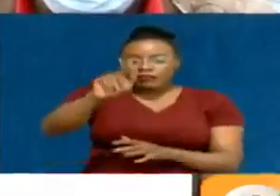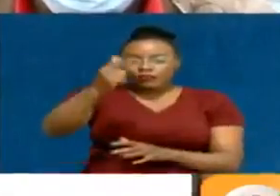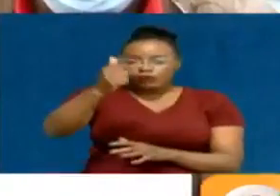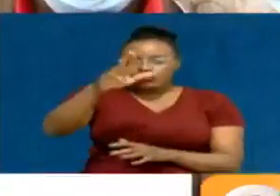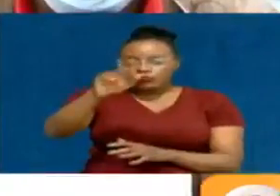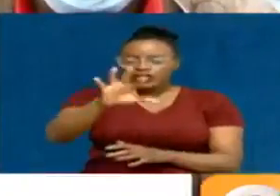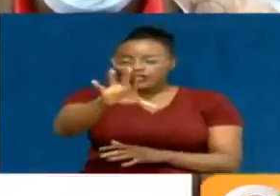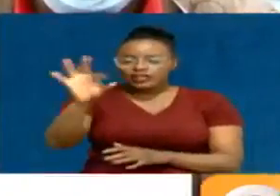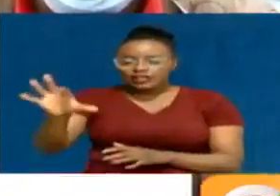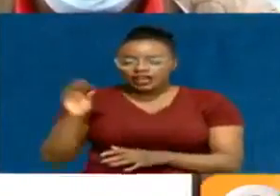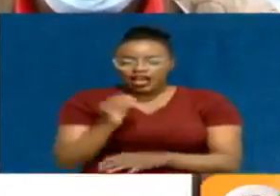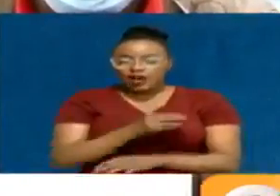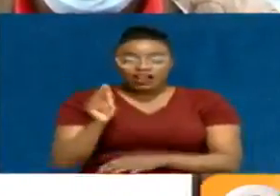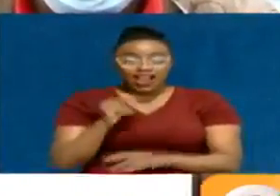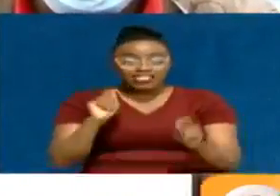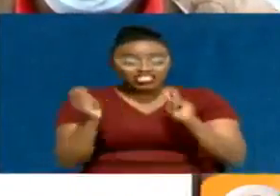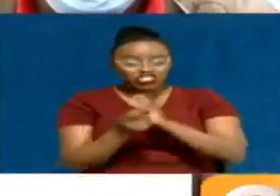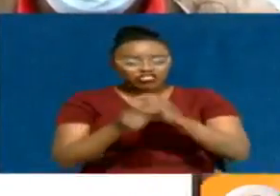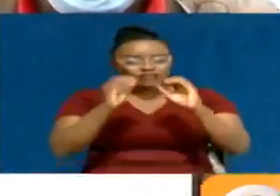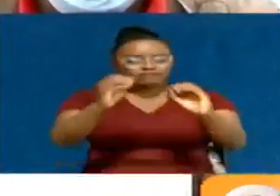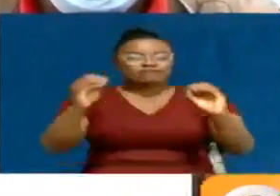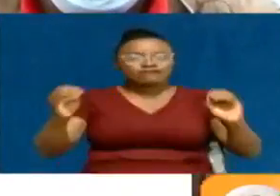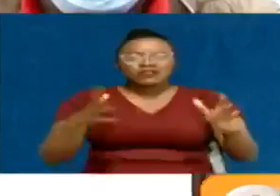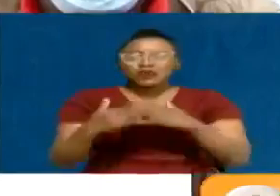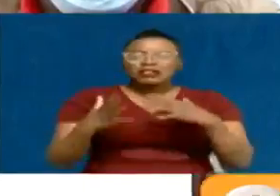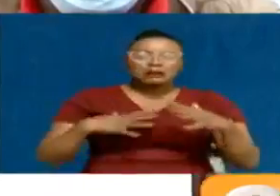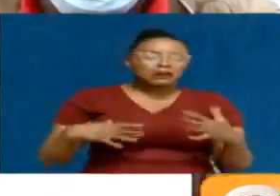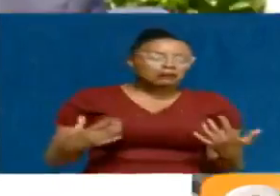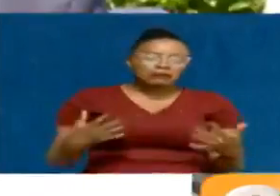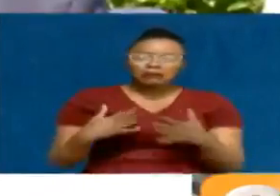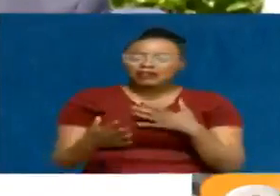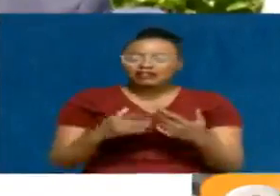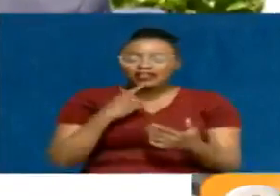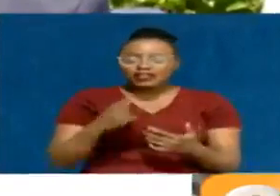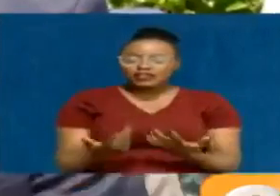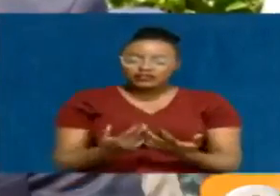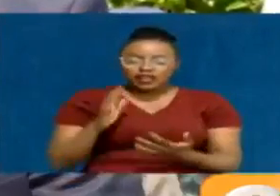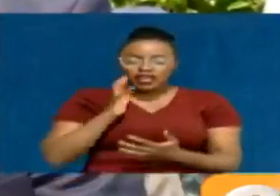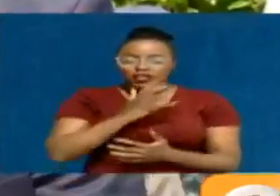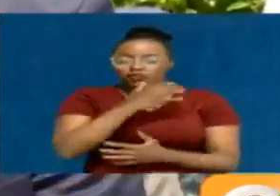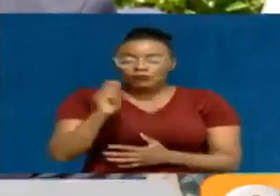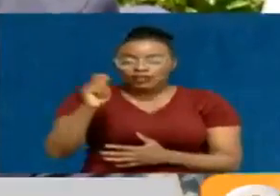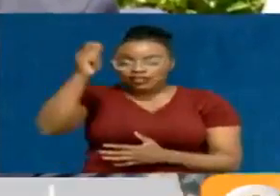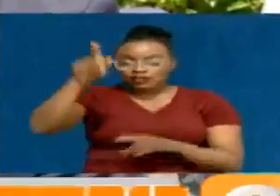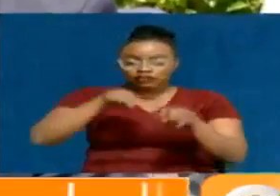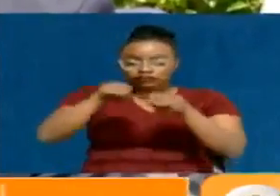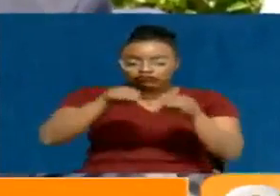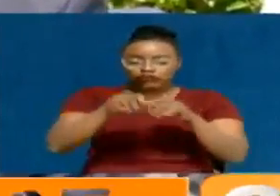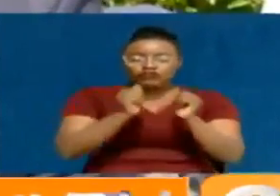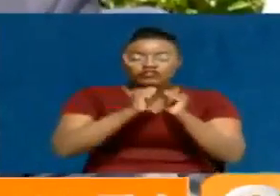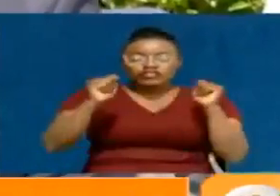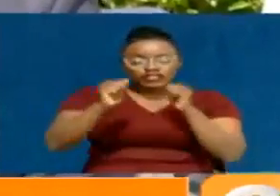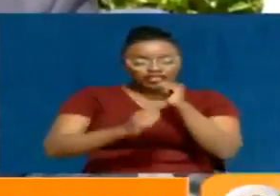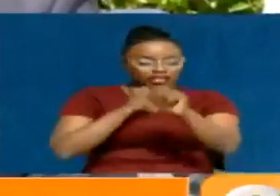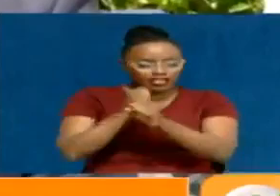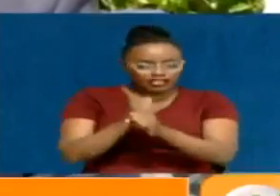chaguo yetu. Na hatubaduki hata watu wafanye nini. Mzee Jomo Kenyatta akatawala miaka